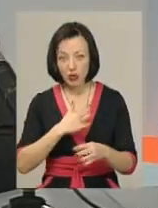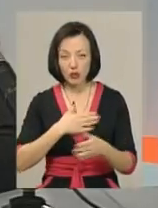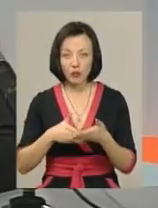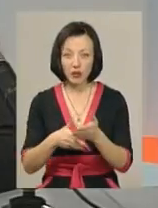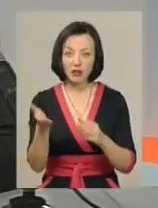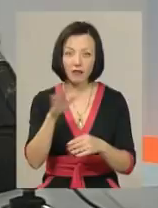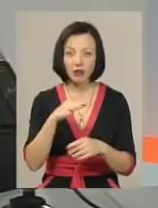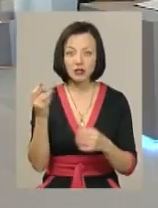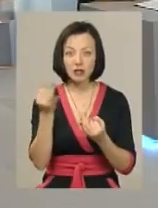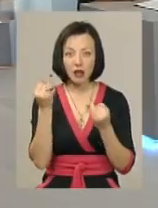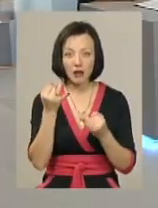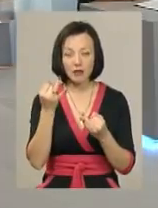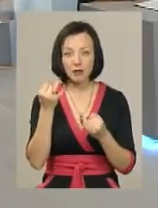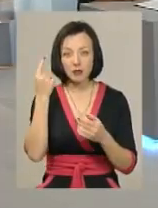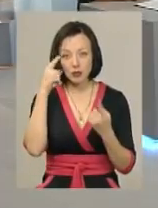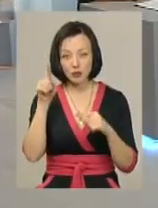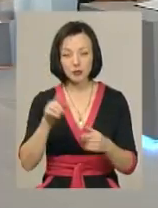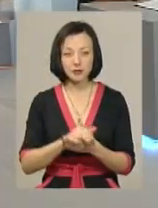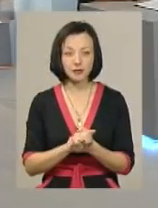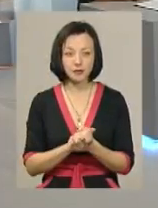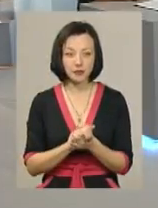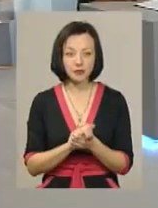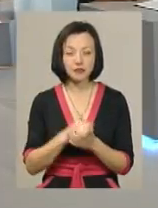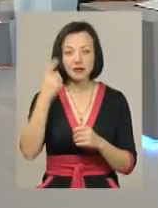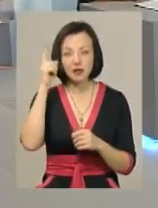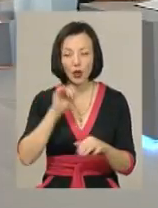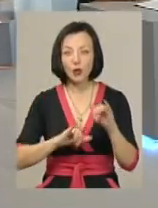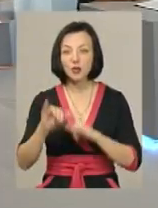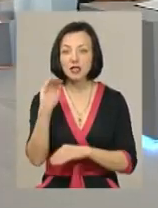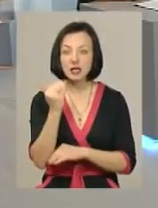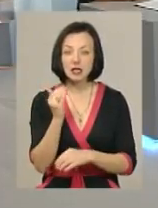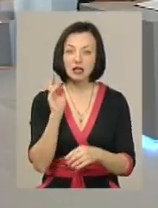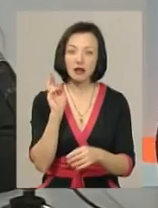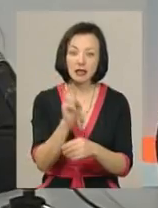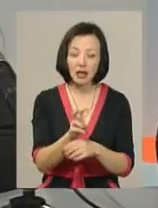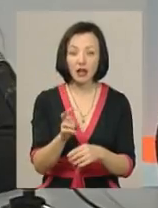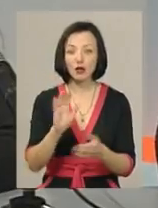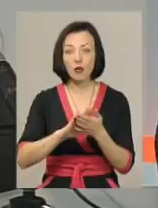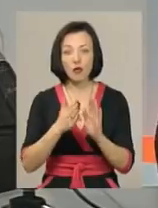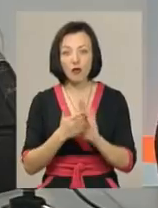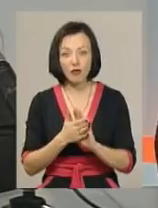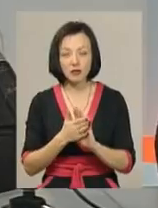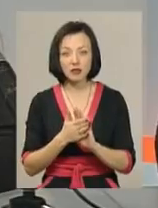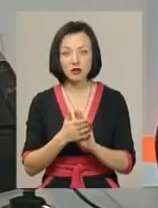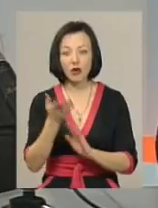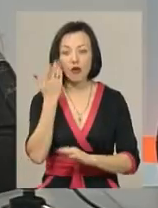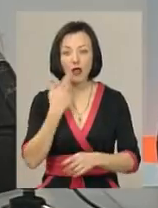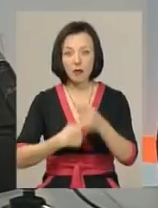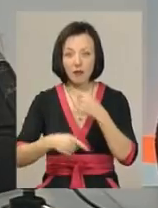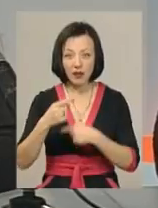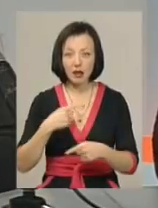допомога Давай ми щось цікаве придумаємо слути тобто знати куди дитина йде значить домовитися з нею Коли вона